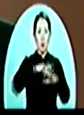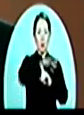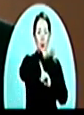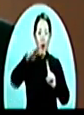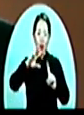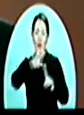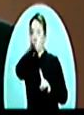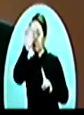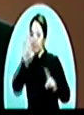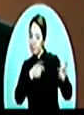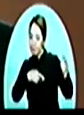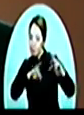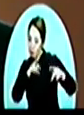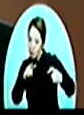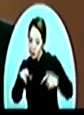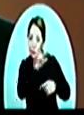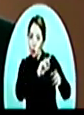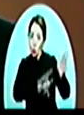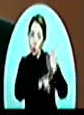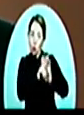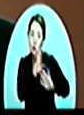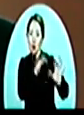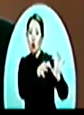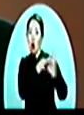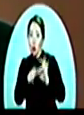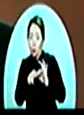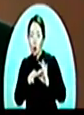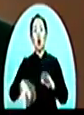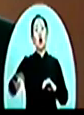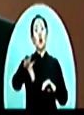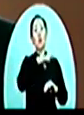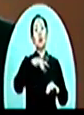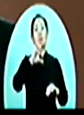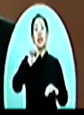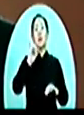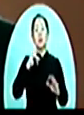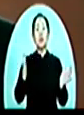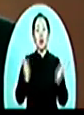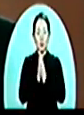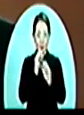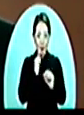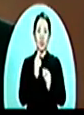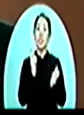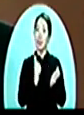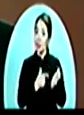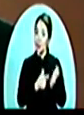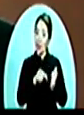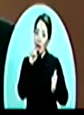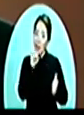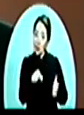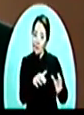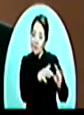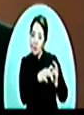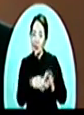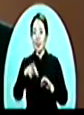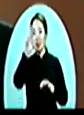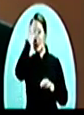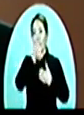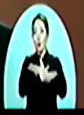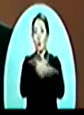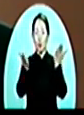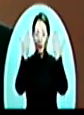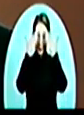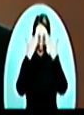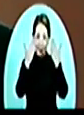зохистой менежментийн асуудал гих мэт үүсч байгаа нөхцөл байдалтай холбоотойгоор бүх салбарт хамтран ажиллах шаардлагатай. Энэ завшааныг ашиглаад